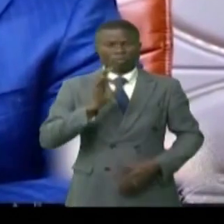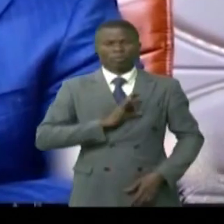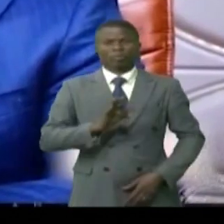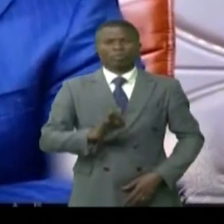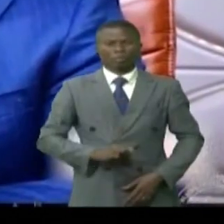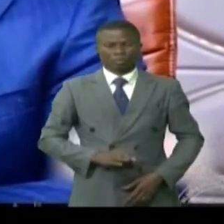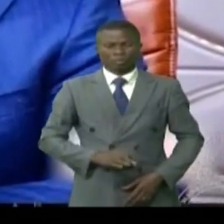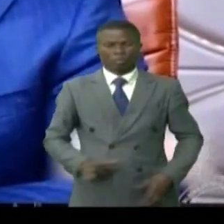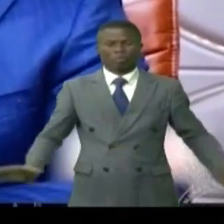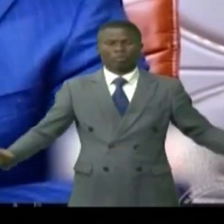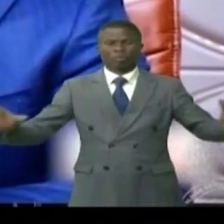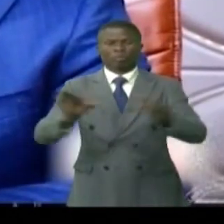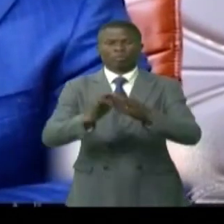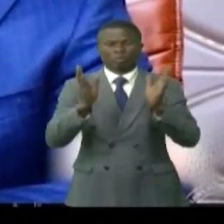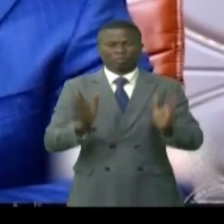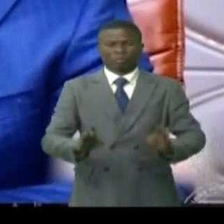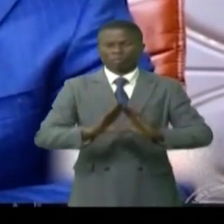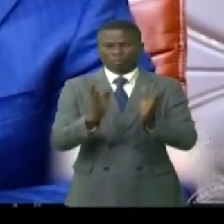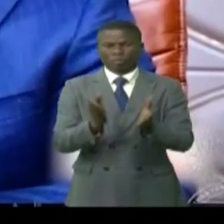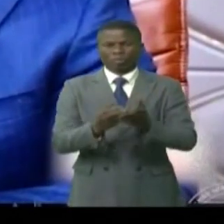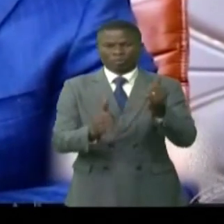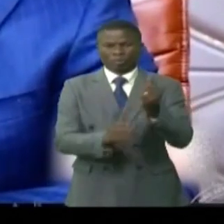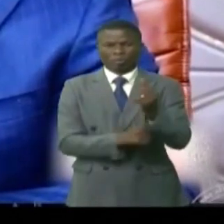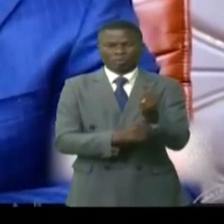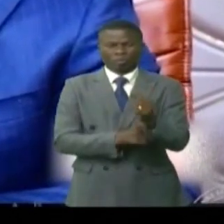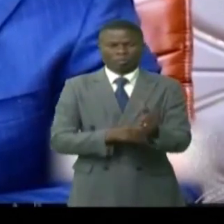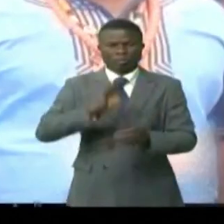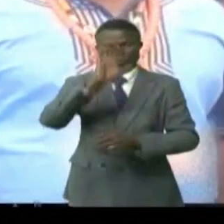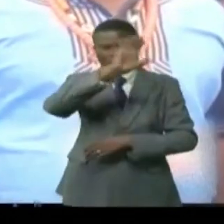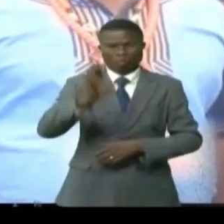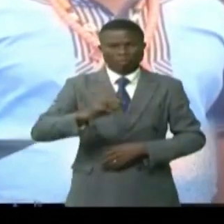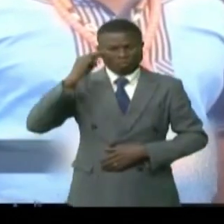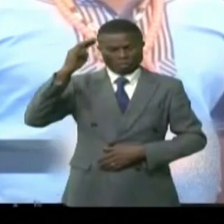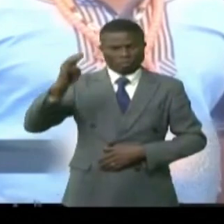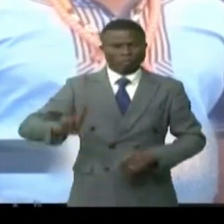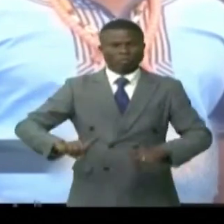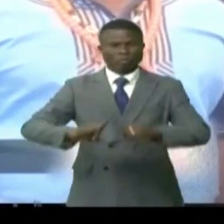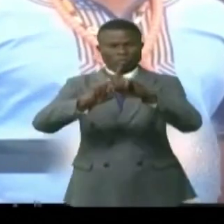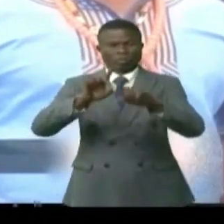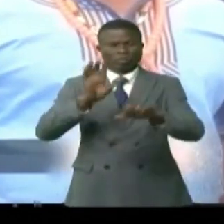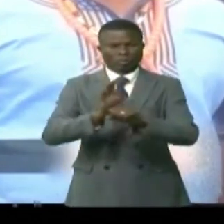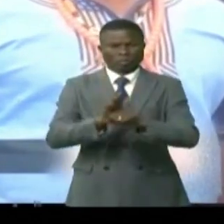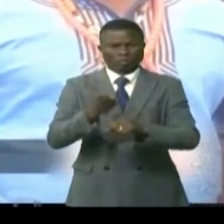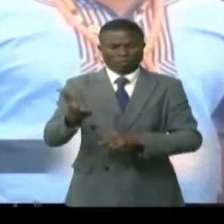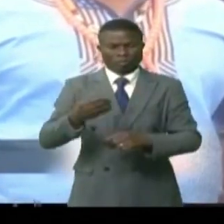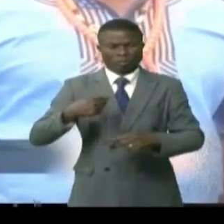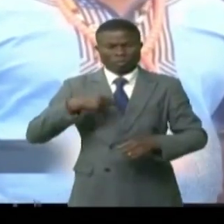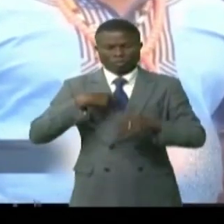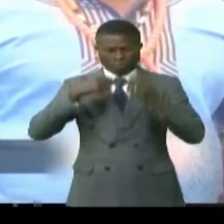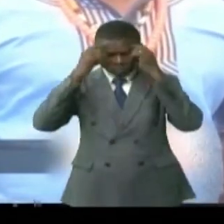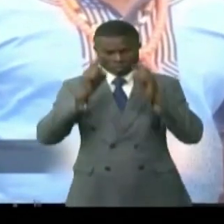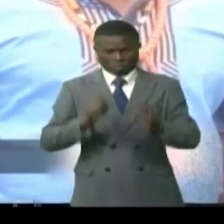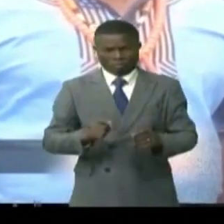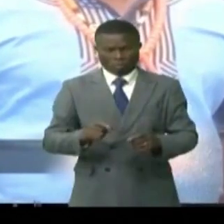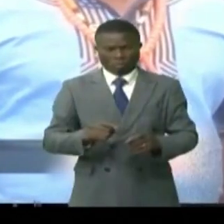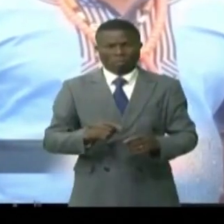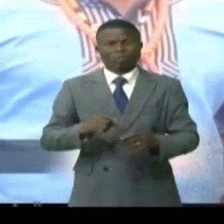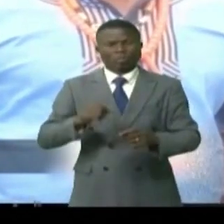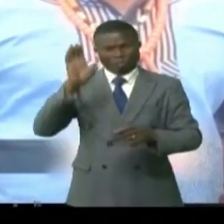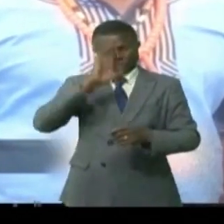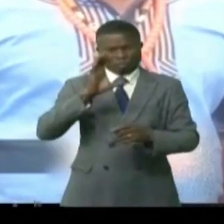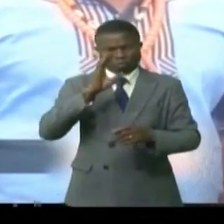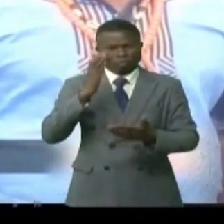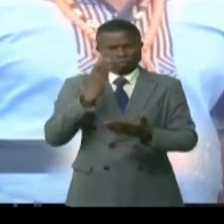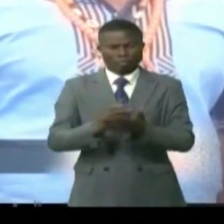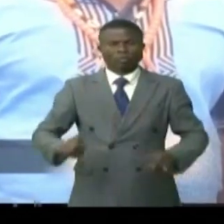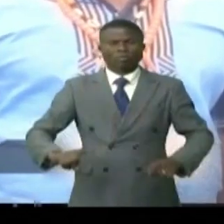qui est un rassembleur. Vous savez bien que Mongafula a des sérieux problèmes de conflits. Nous sommes dit qu'il fallait attaquer les